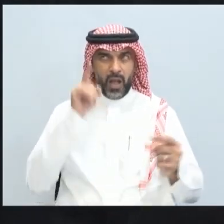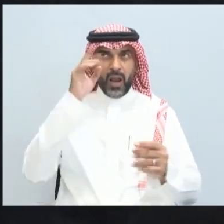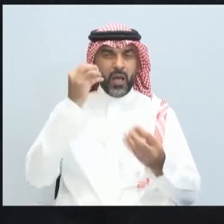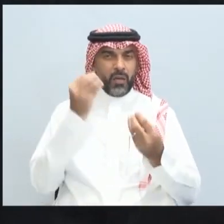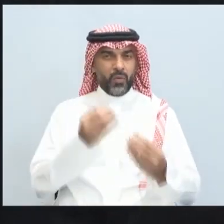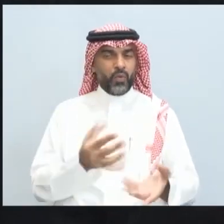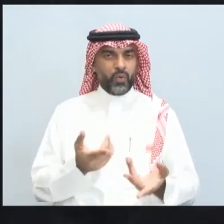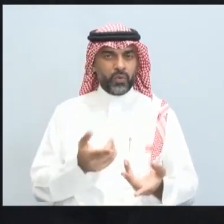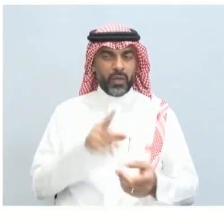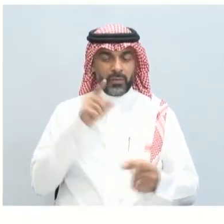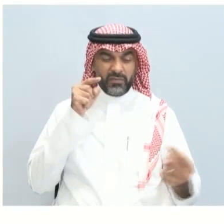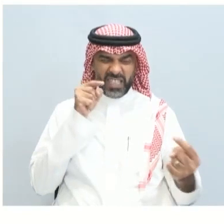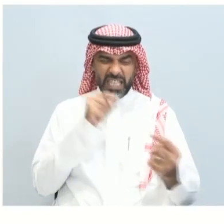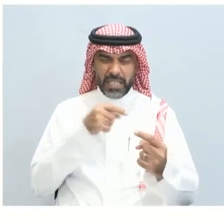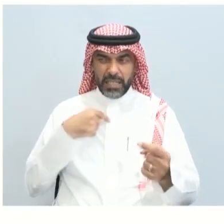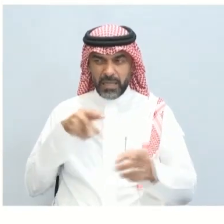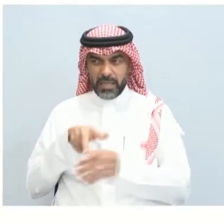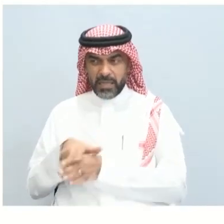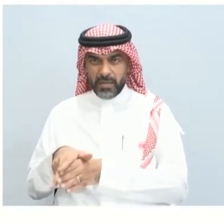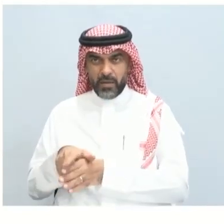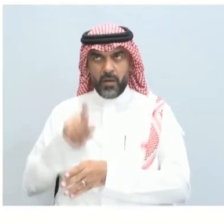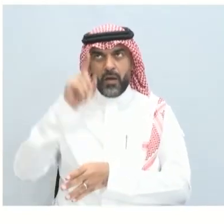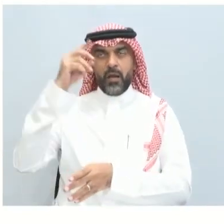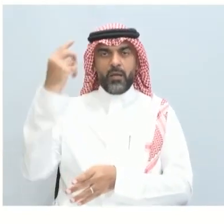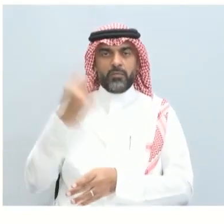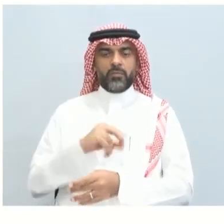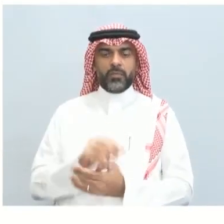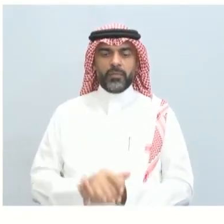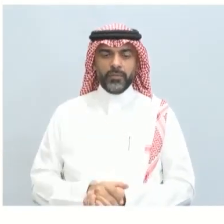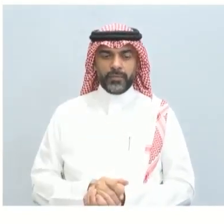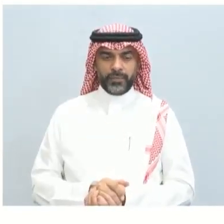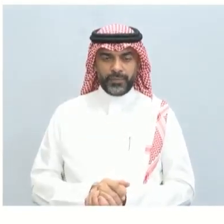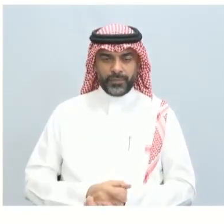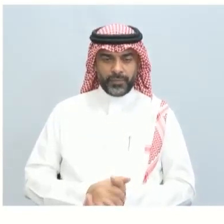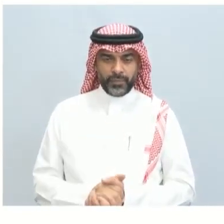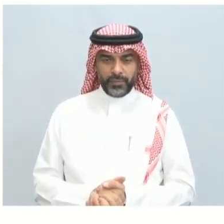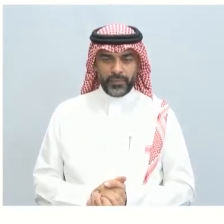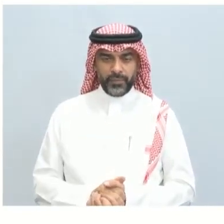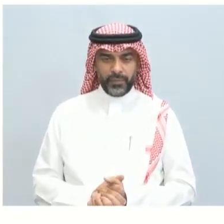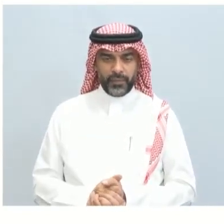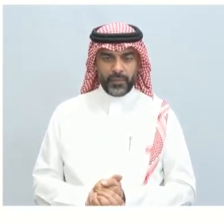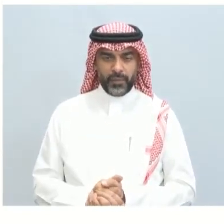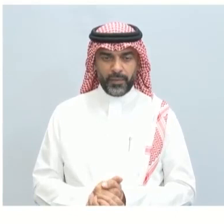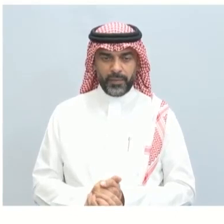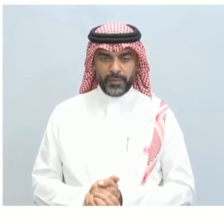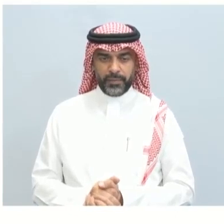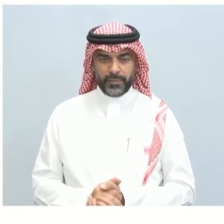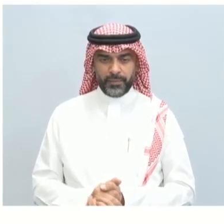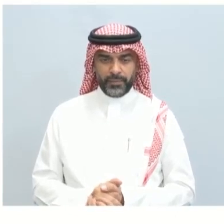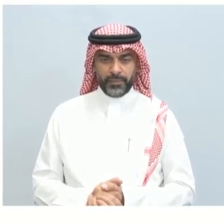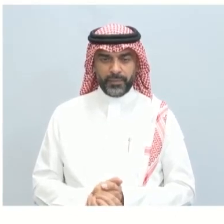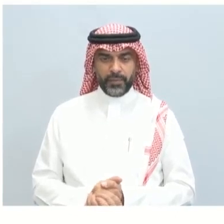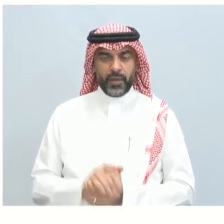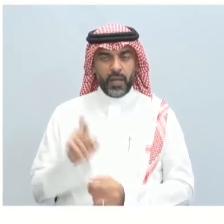احسنتم فقد اذنه الله بالحرب اذا الامر الاول انه لا خوف